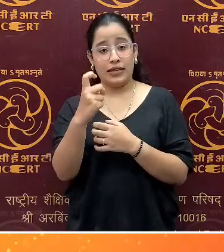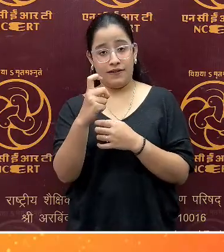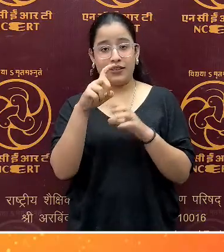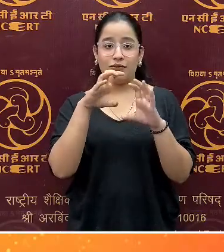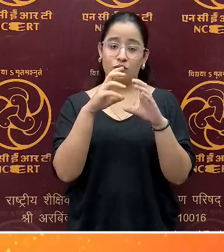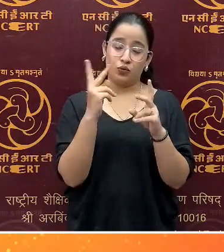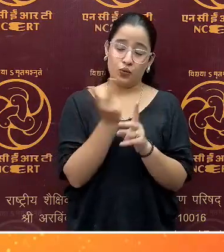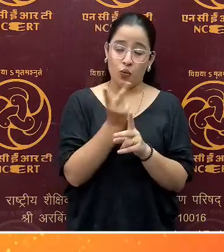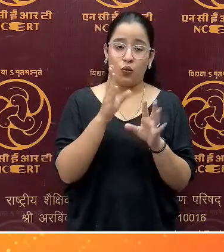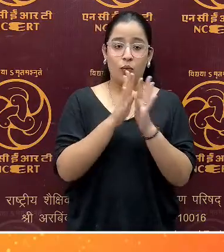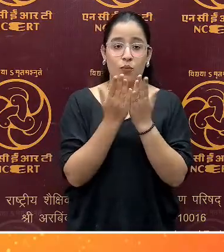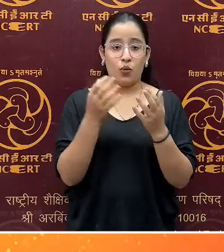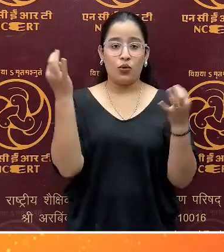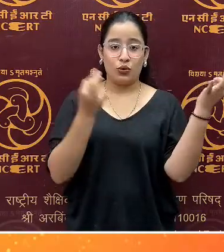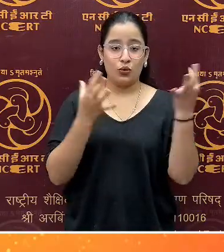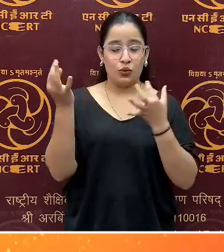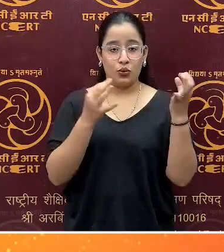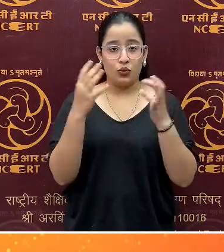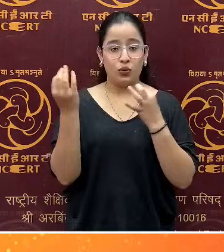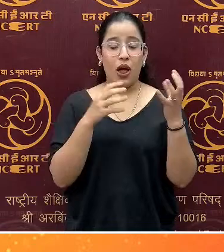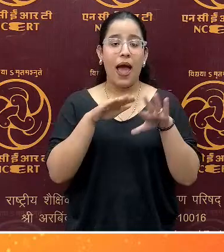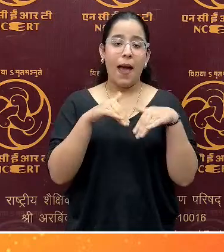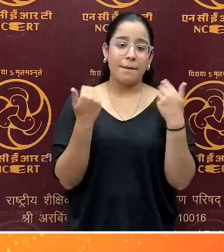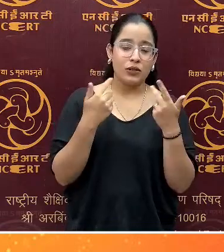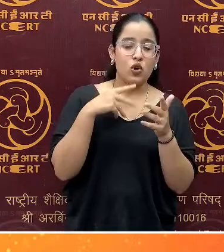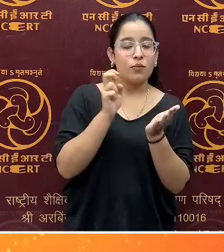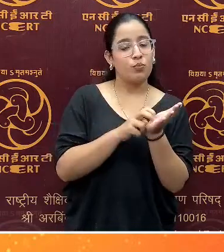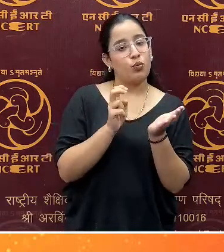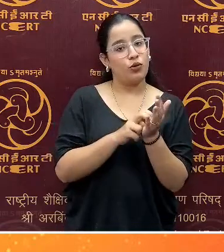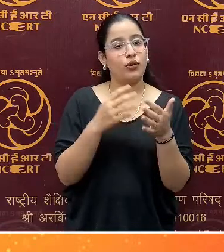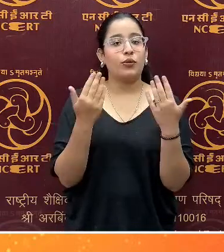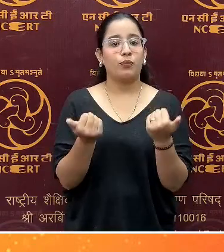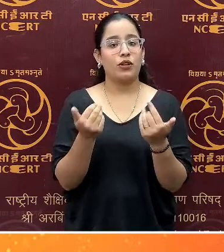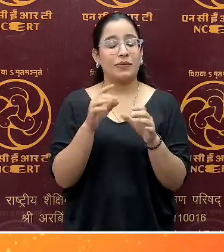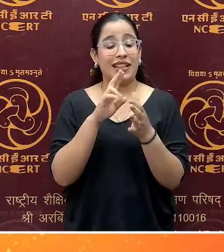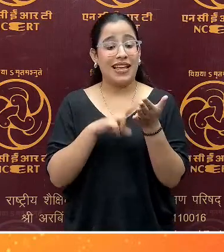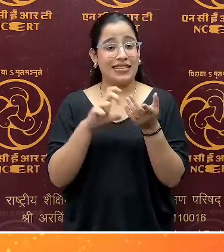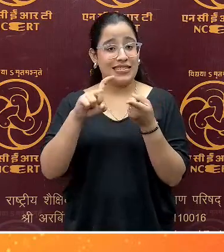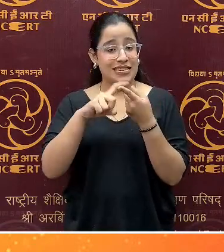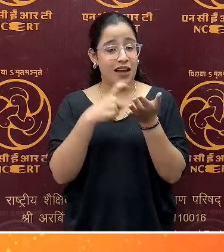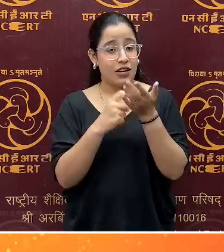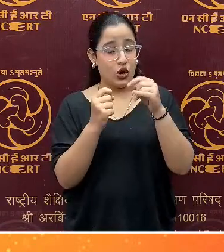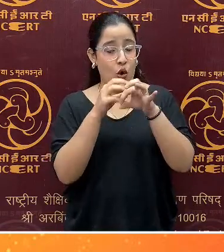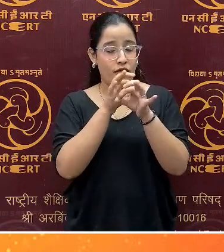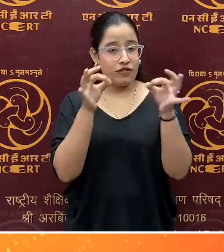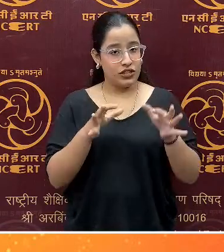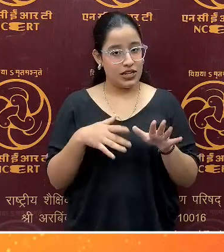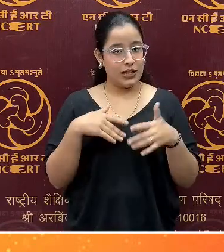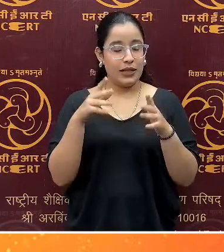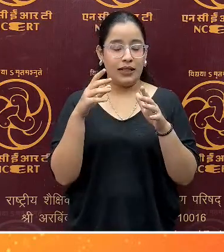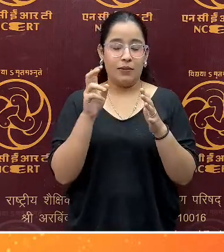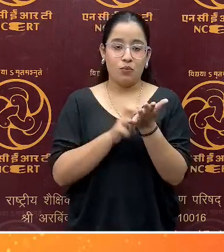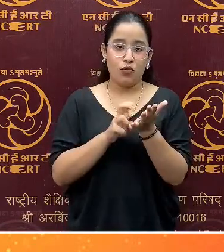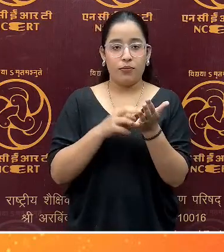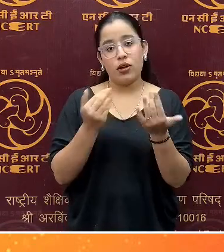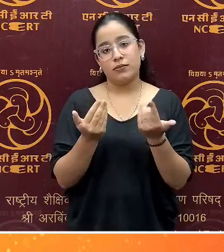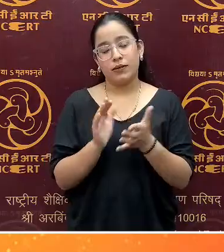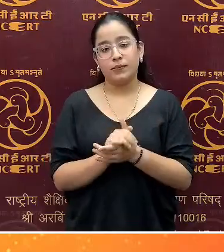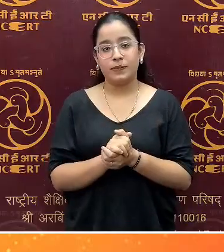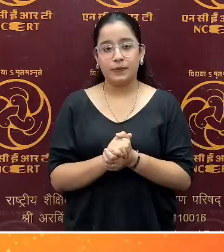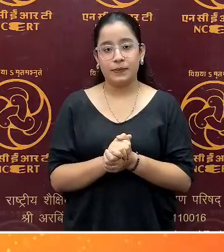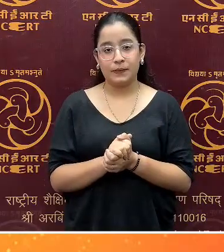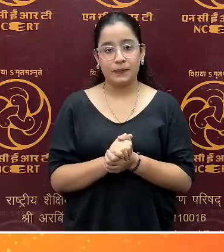आ गई हैं अमेज़ॉन, फ्लिपकार्ट और NCERT की ऑफिशियल वेबसाइट पर। कृपया वहां से जाकर आप इनको प्राप्त कर सकते